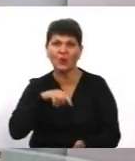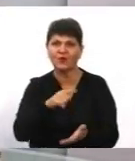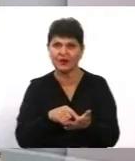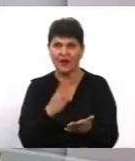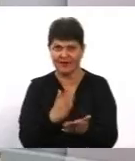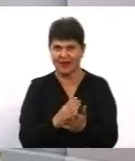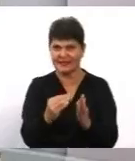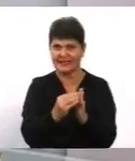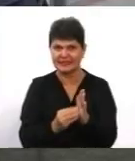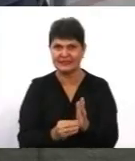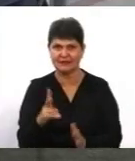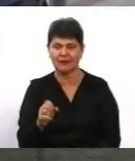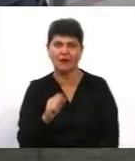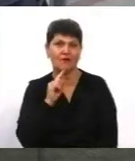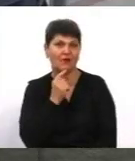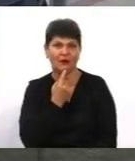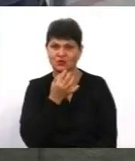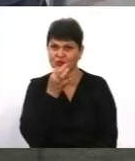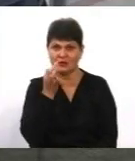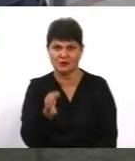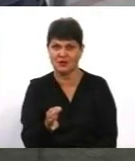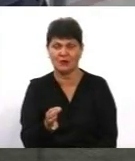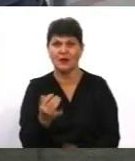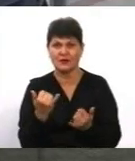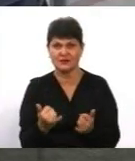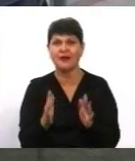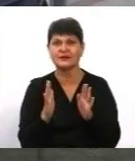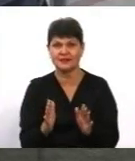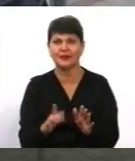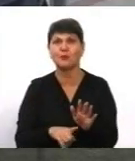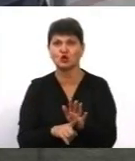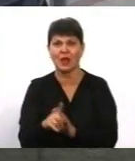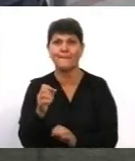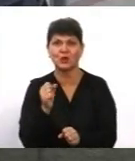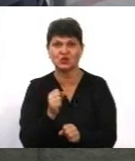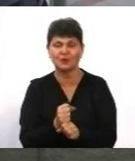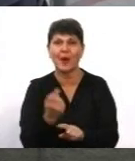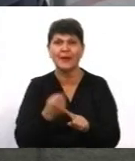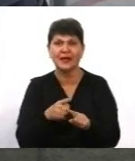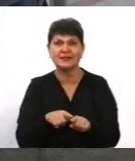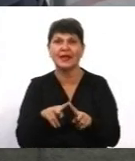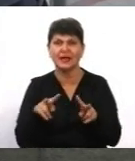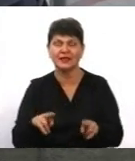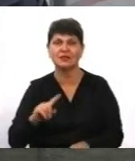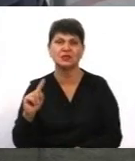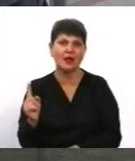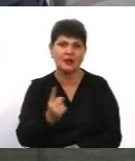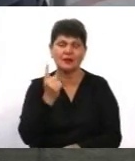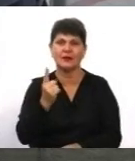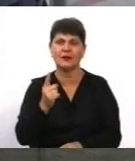статистика? Важко сказати. Зараз тільки починаємо працювати. Це теж одна з користей